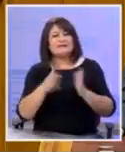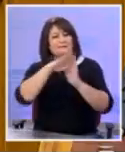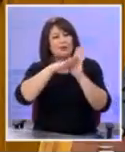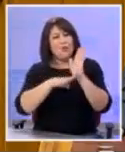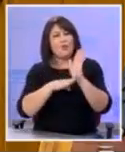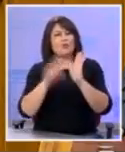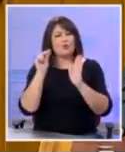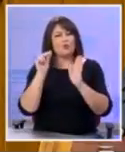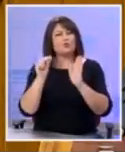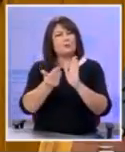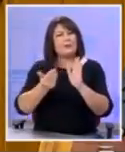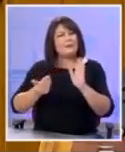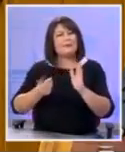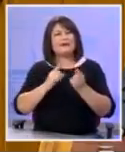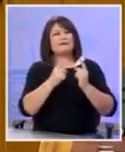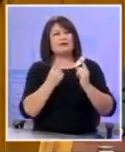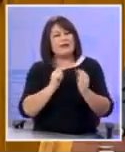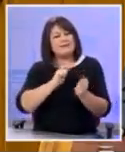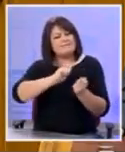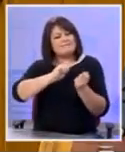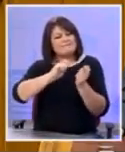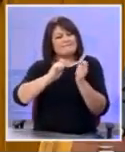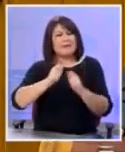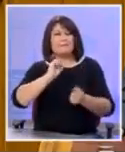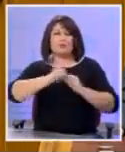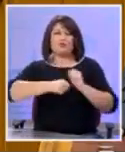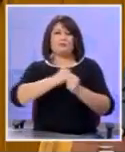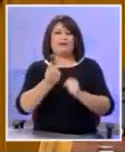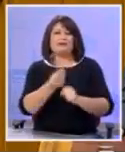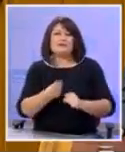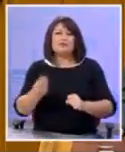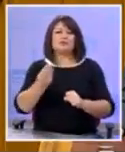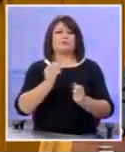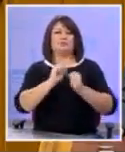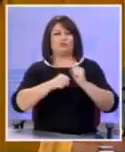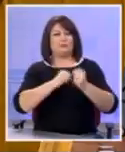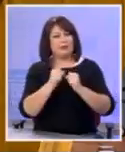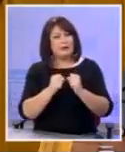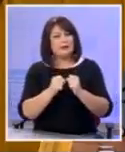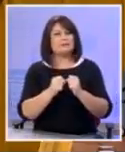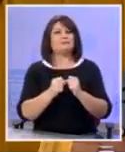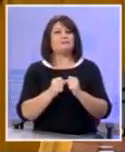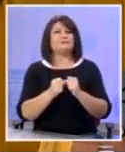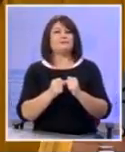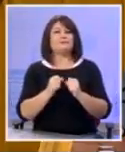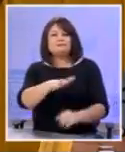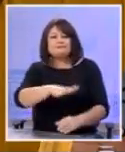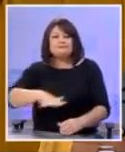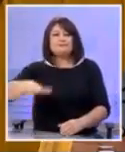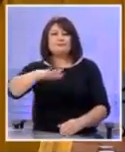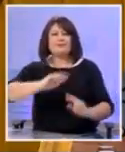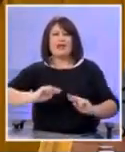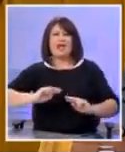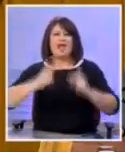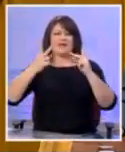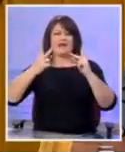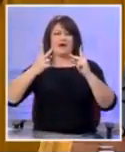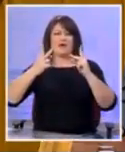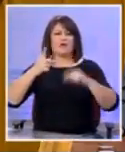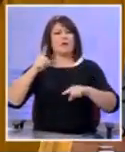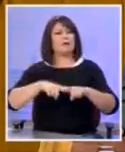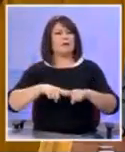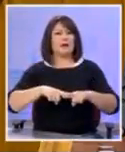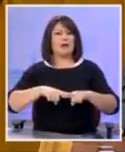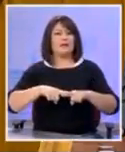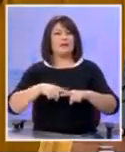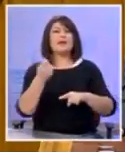τις δεσμεύσεις των προηγούμενων συμφωνιών. Μάλιστα, μια προσπάθεια η οποία έγινε σε ένα περιβάλλον εχθρικό, σε ένα